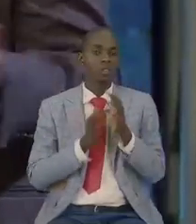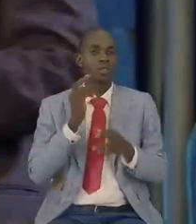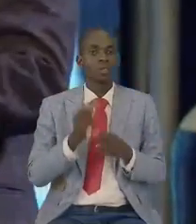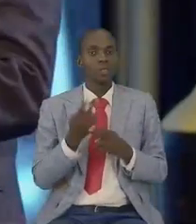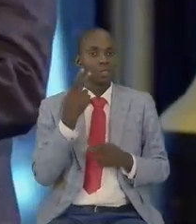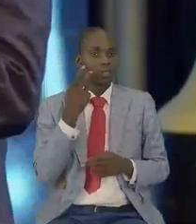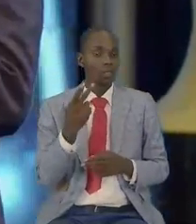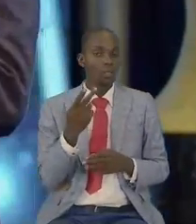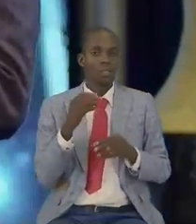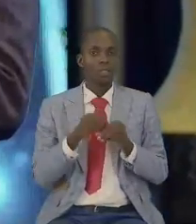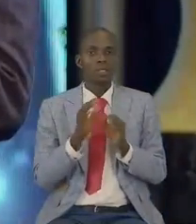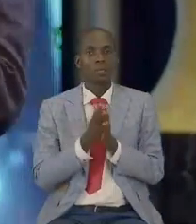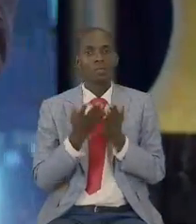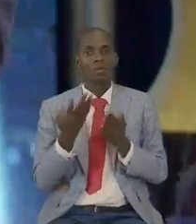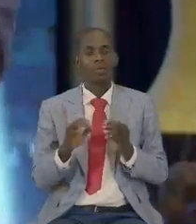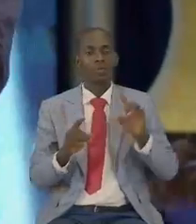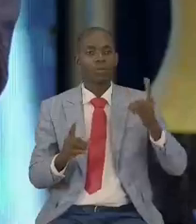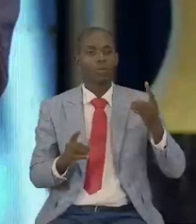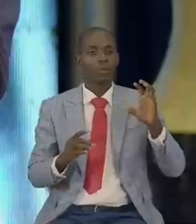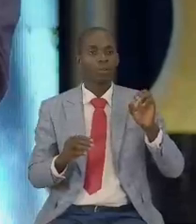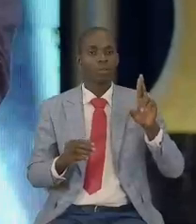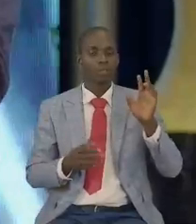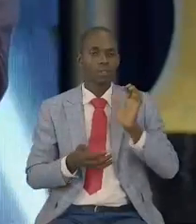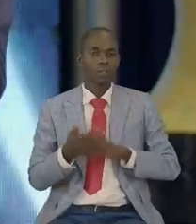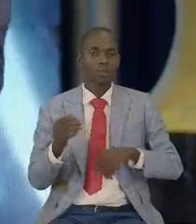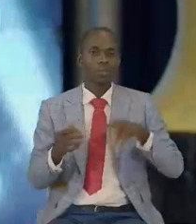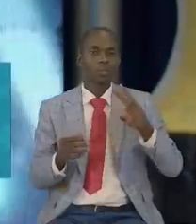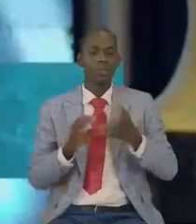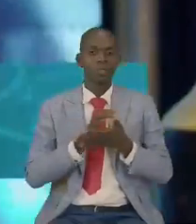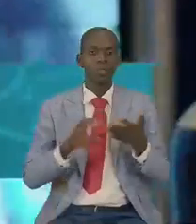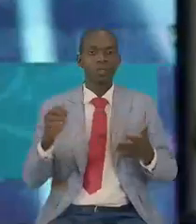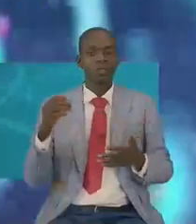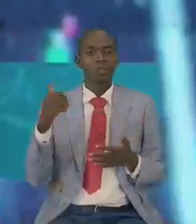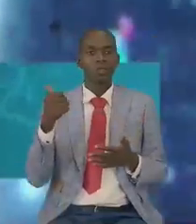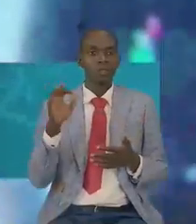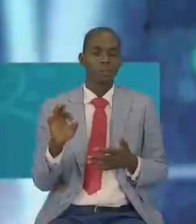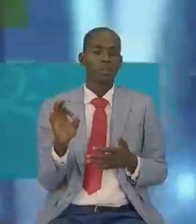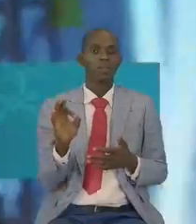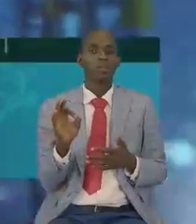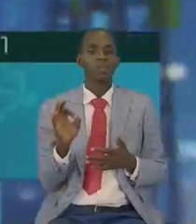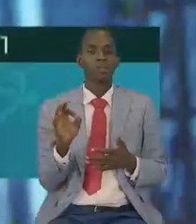Voyons ceci en 1 Corinthiens chapitre 6, verset 19.